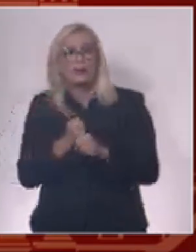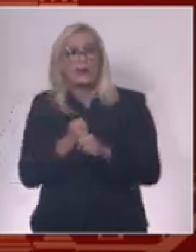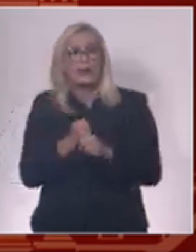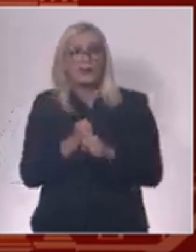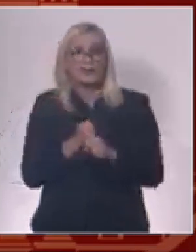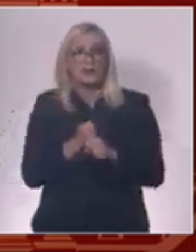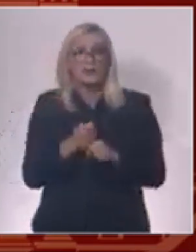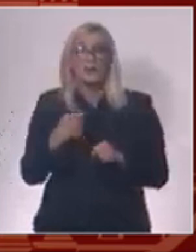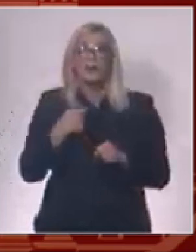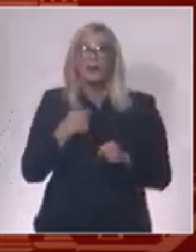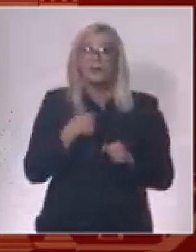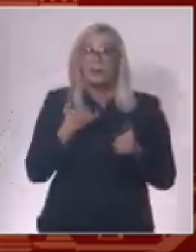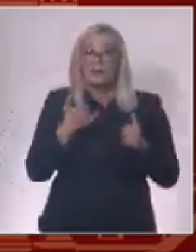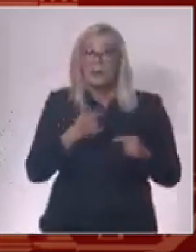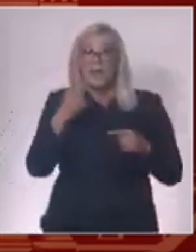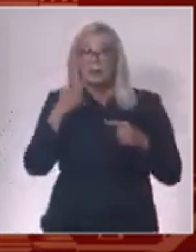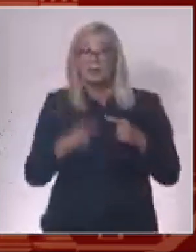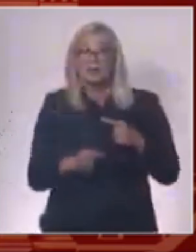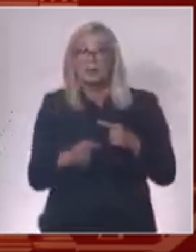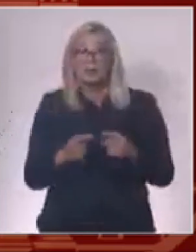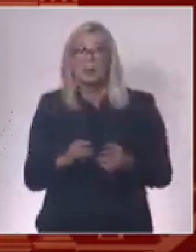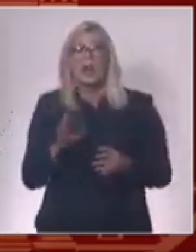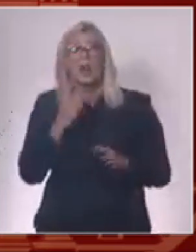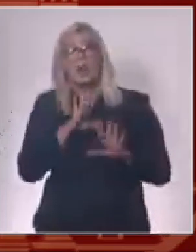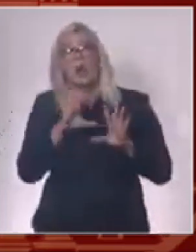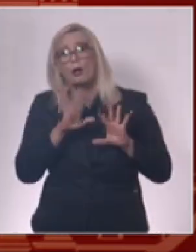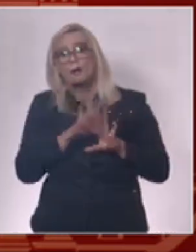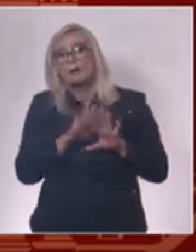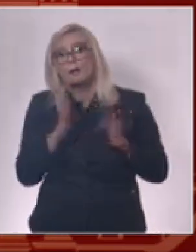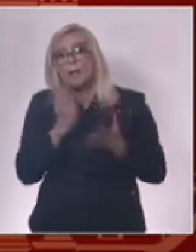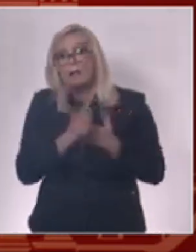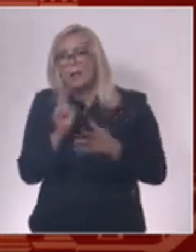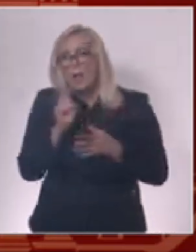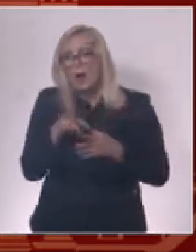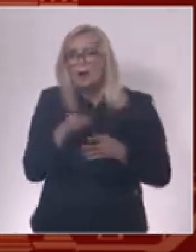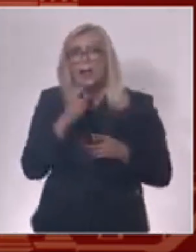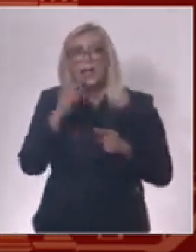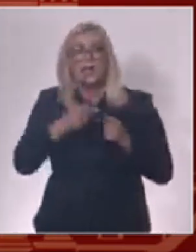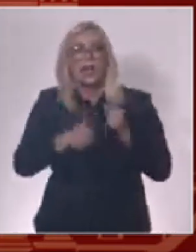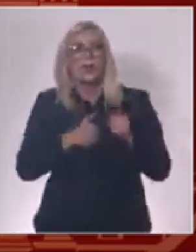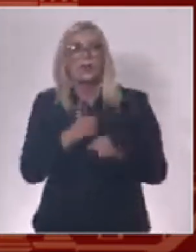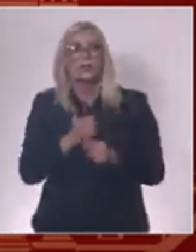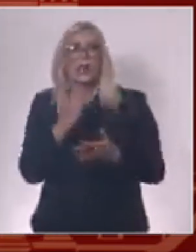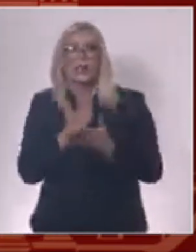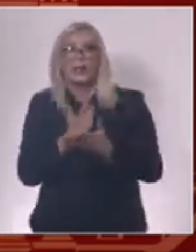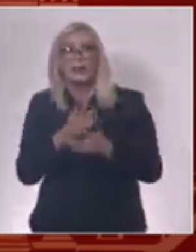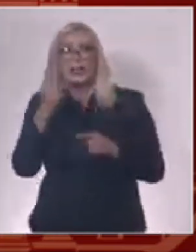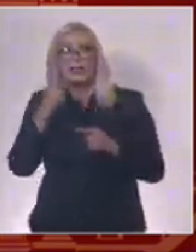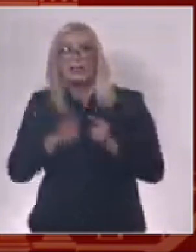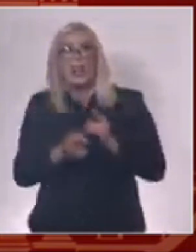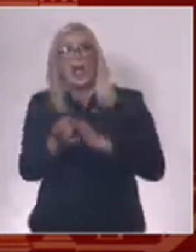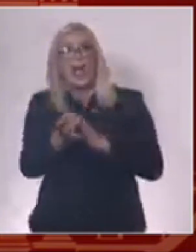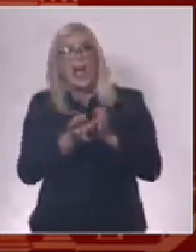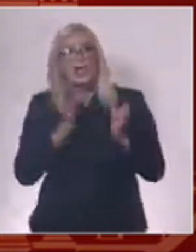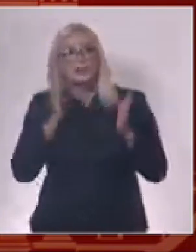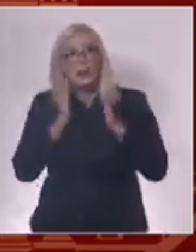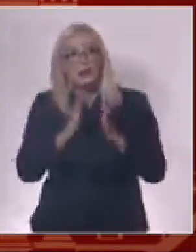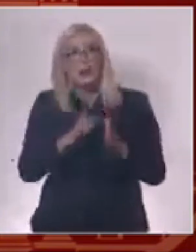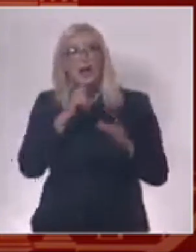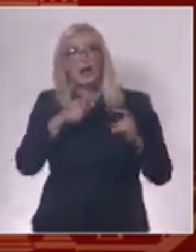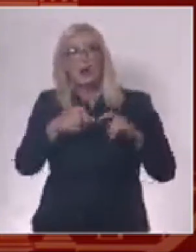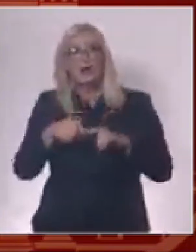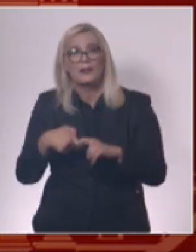подсетам дека ние го привршуваме, ако се биде како што треба, до крајот на годината ќе биде завршен експресниот прат кој што ќе ја